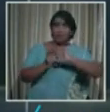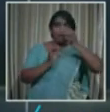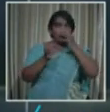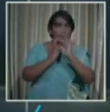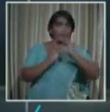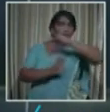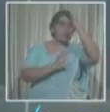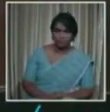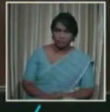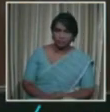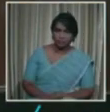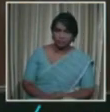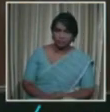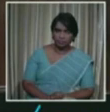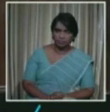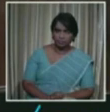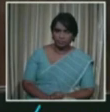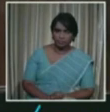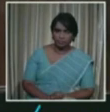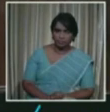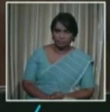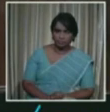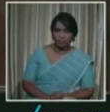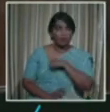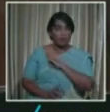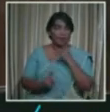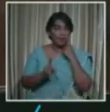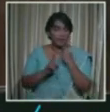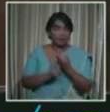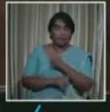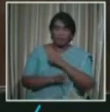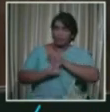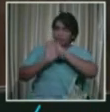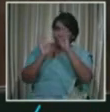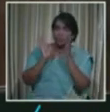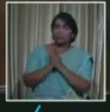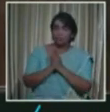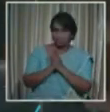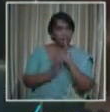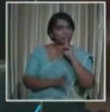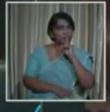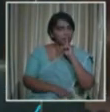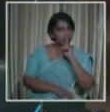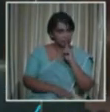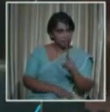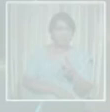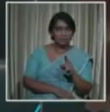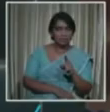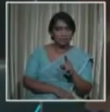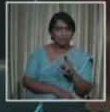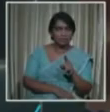වෙන වෙන ටෙනිස් බෝල ගහනවා මෙතන අතිපූජ්‍ය මහානායක ස්වාමින් වහන්සේලා මල්වතු අස්ගිරි අනිකුත් විකාය වලට මහානායමිරු කිව්වා මේ අපේ